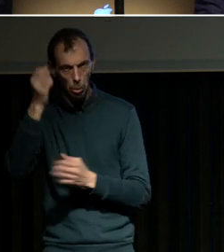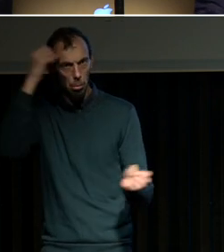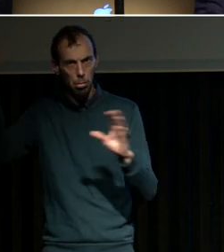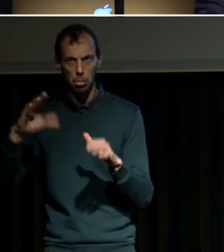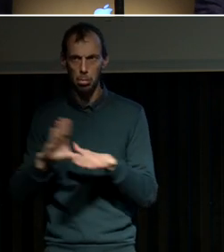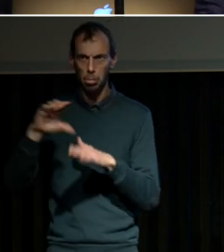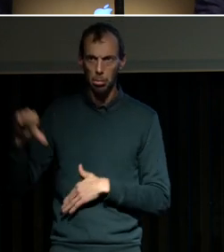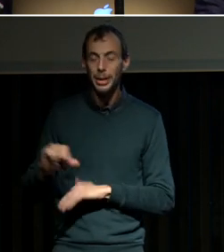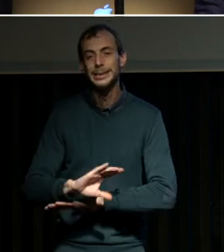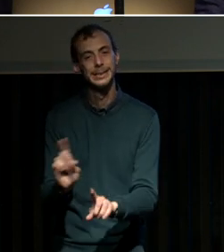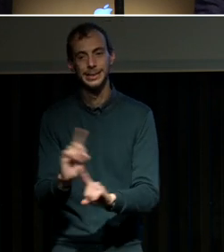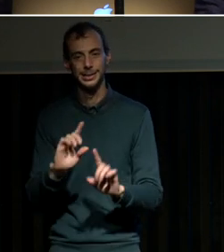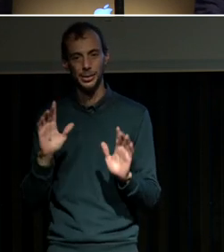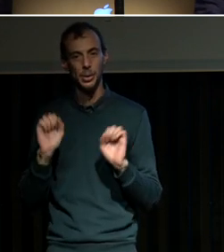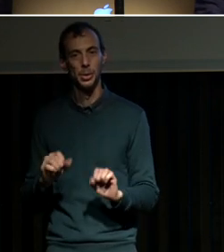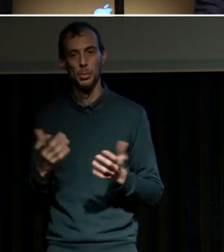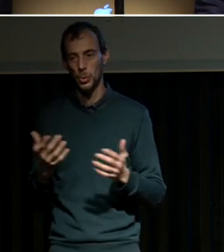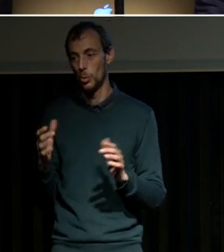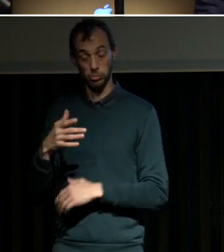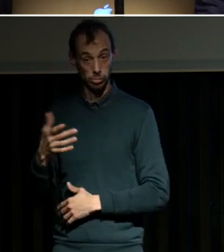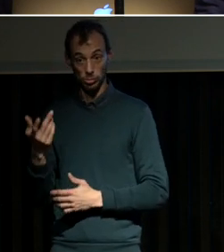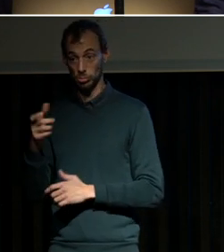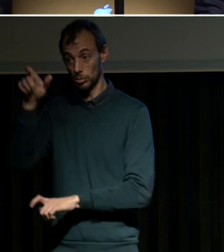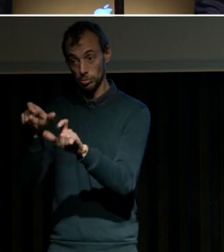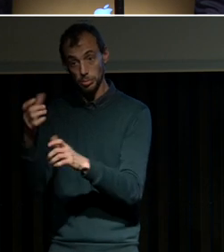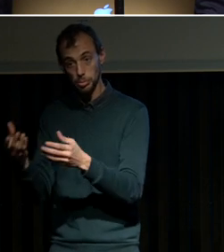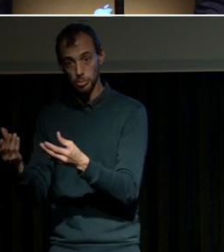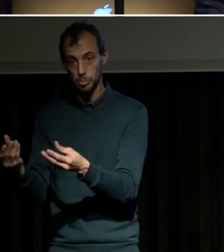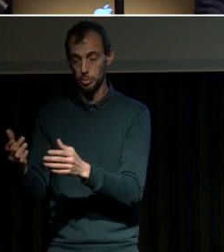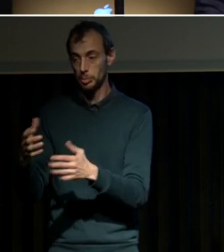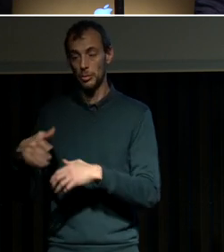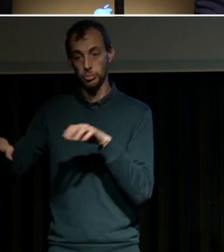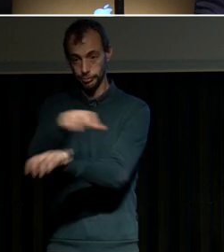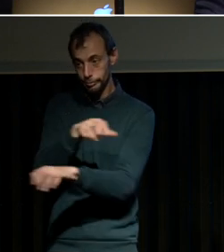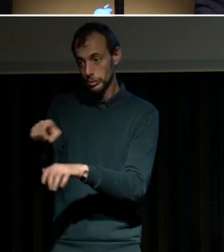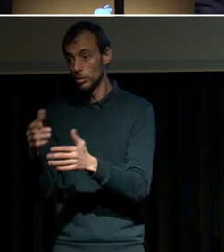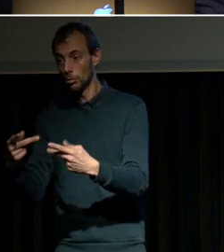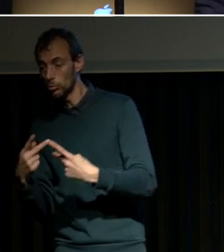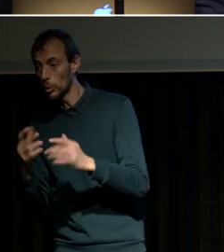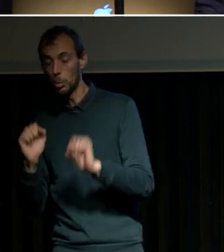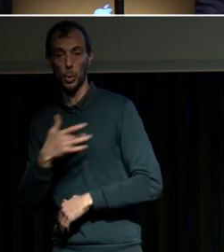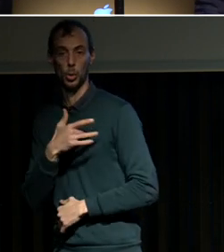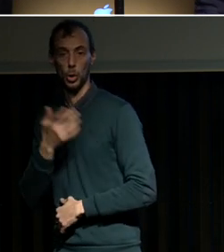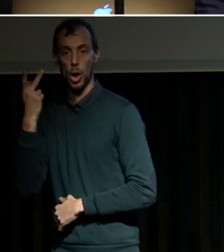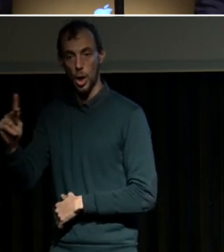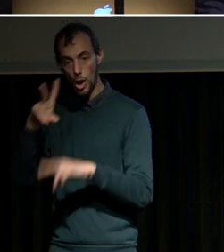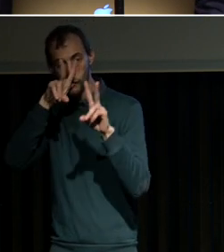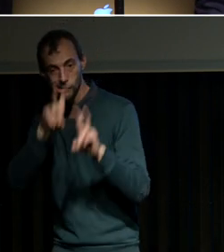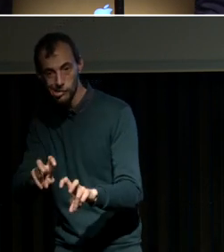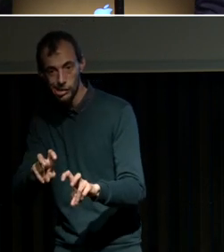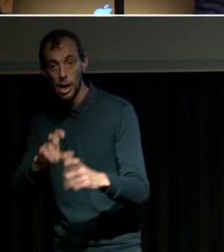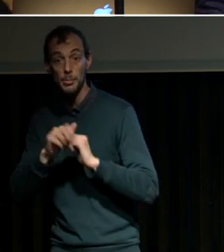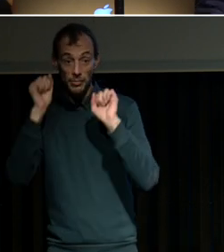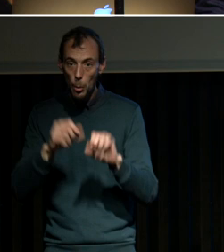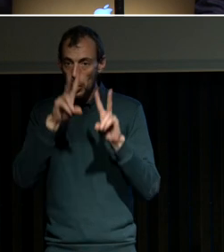cœurs qui ont été récusés permettent de faire de la recherche fondamentale, et la recherche fondamentale permet de mieux comprendre la mort subite. Et là, par exemple, c'est un